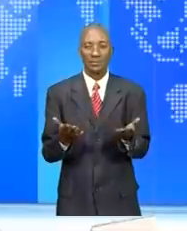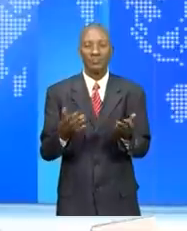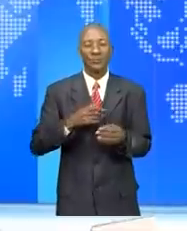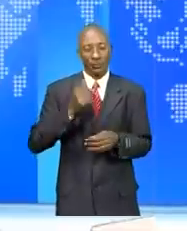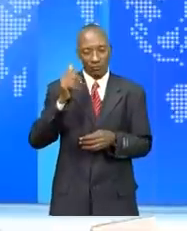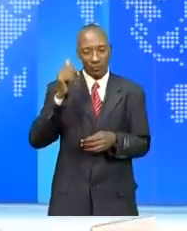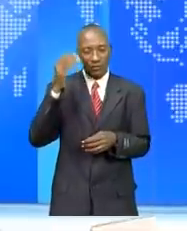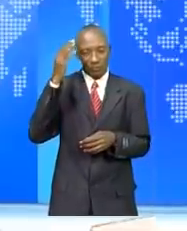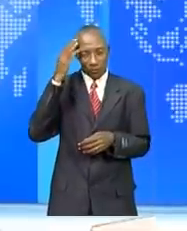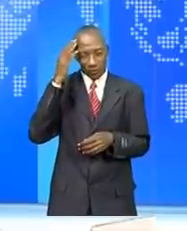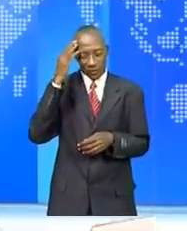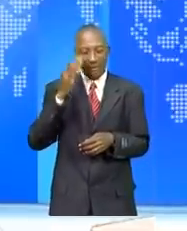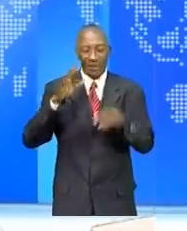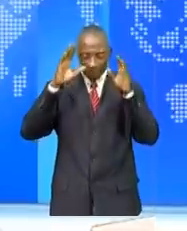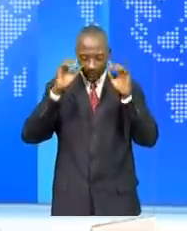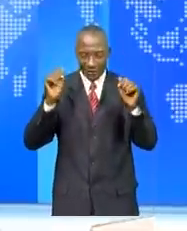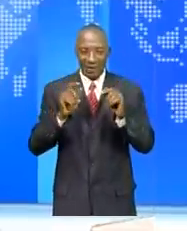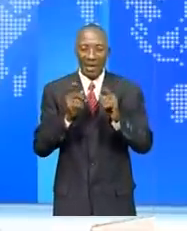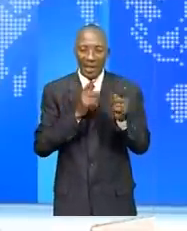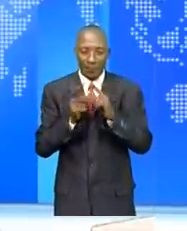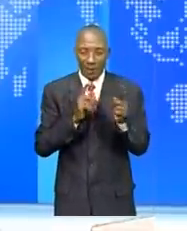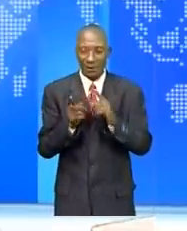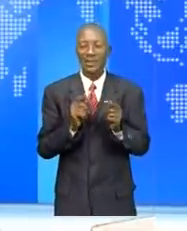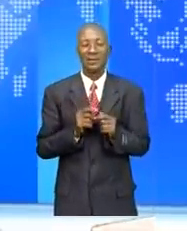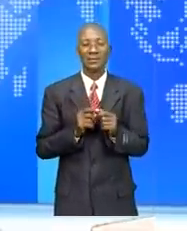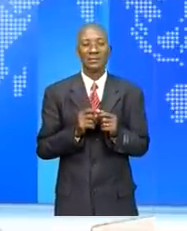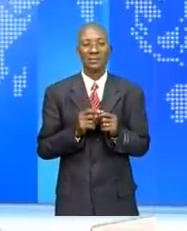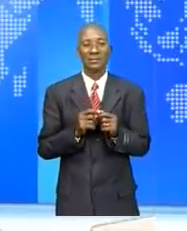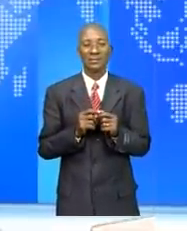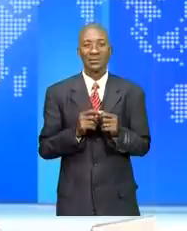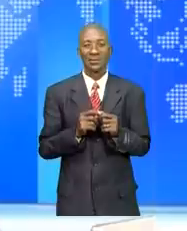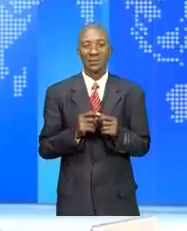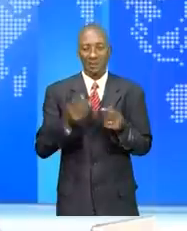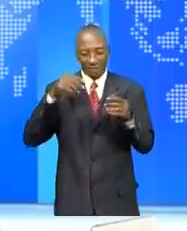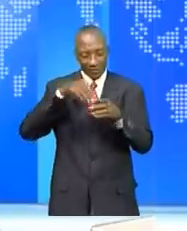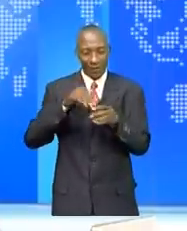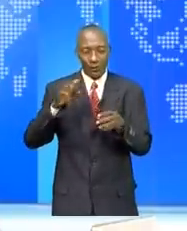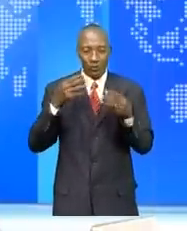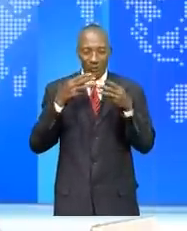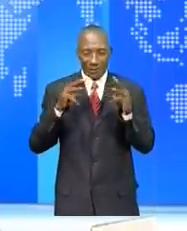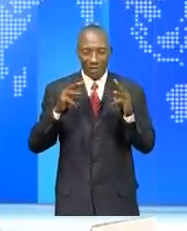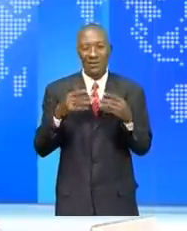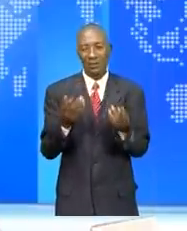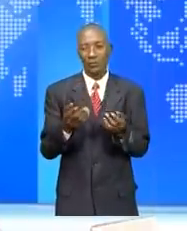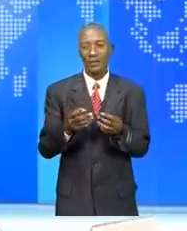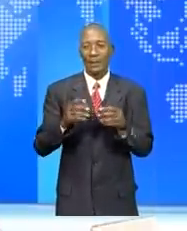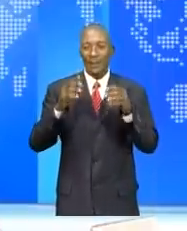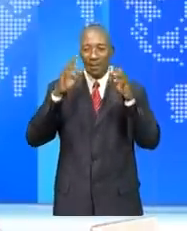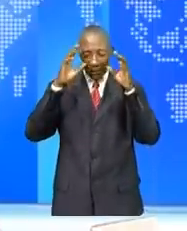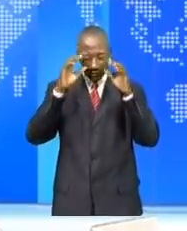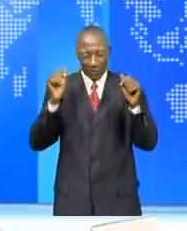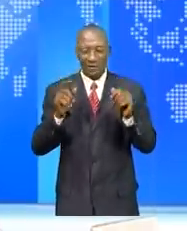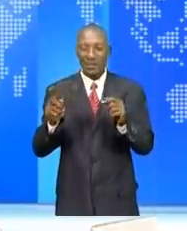son allocution de tout à l'heure. Le secrétaire général de la Conférence épiscopale nationale du Congo, l'abbé Donancien Cholet, a remis